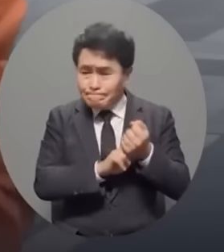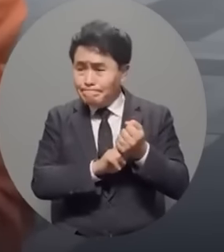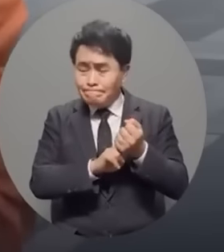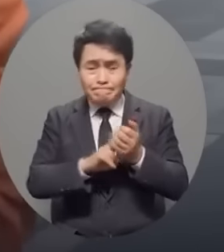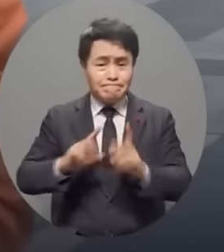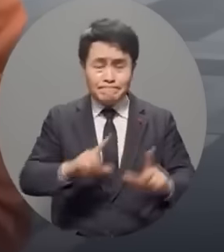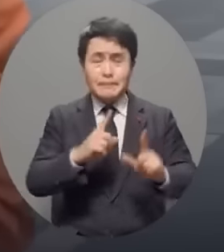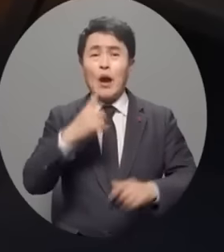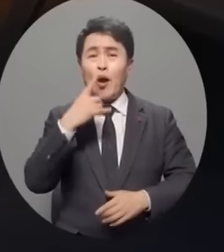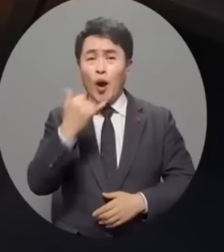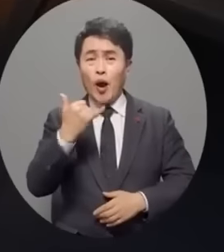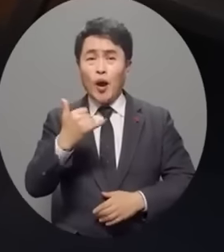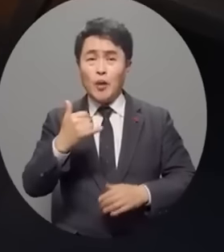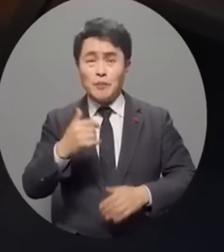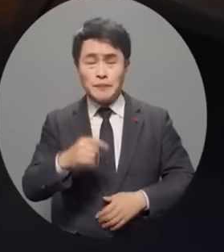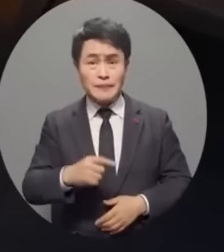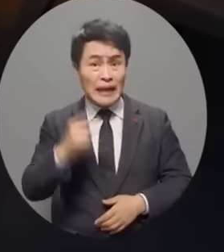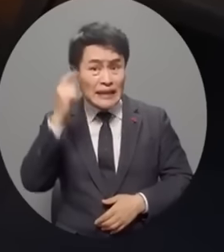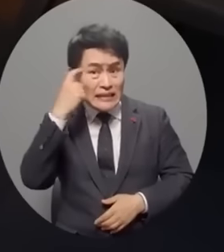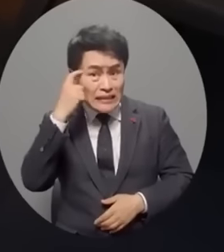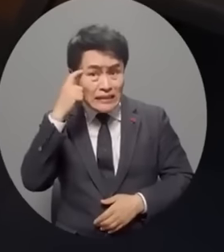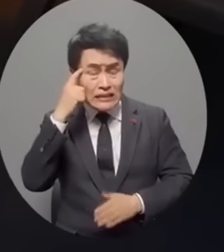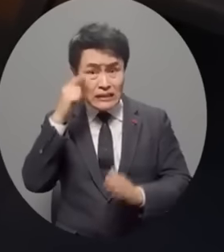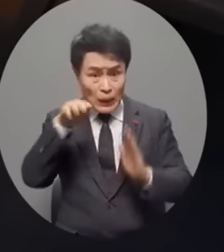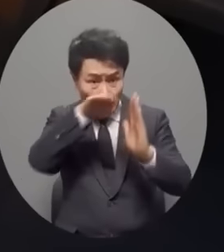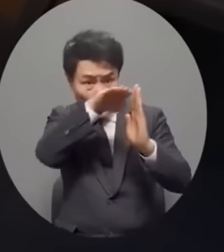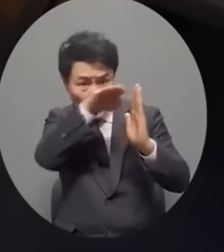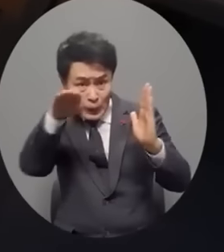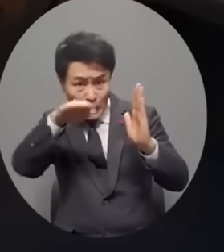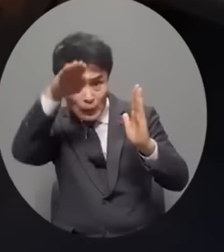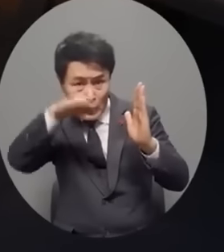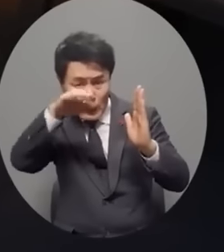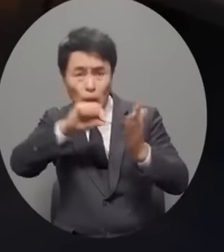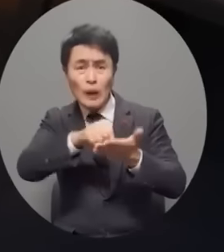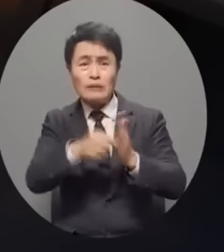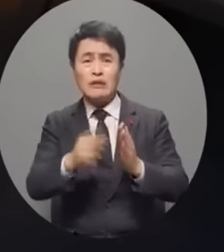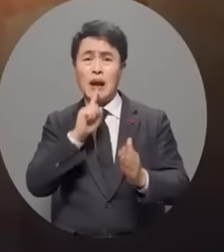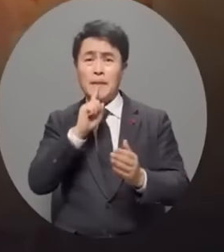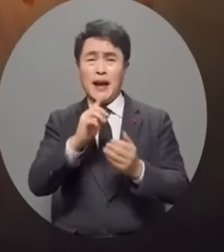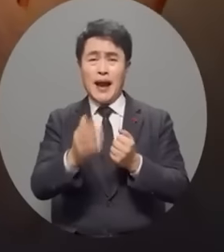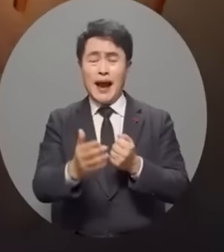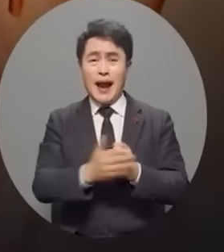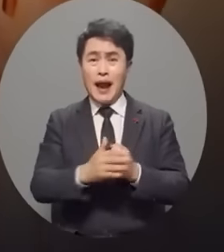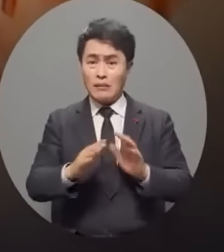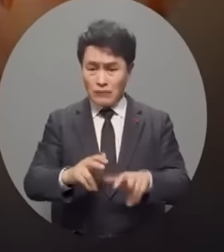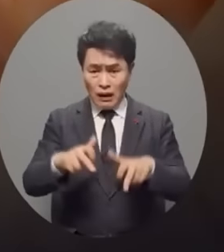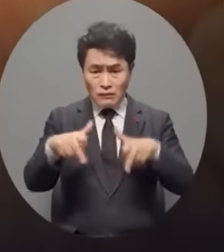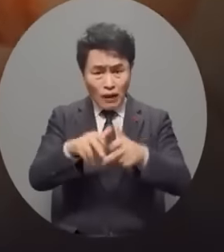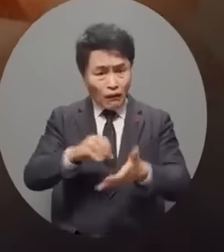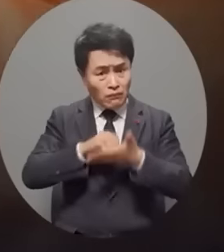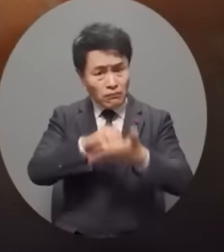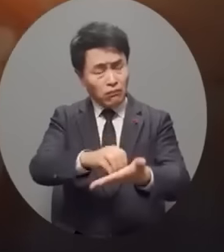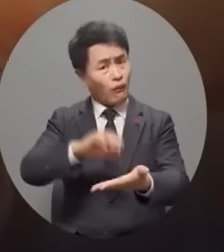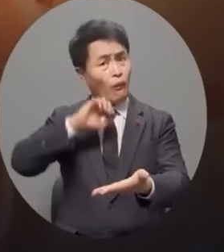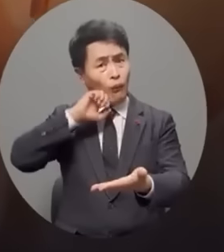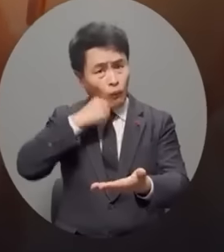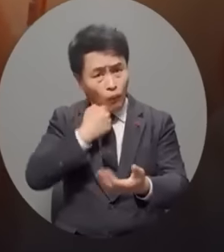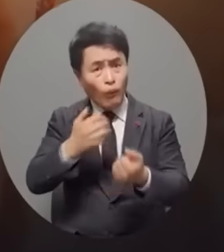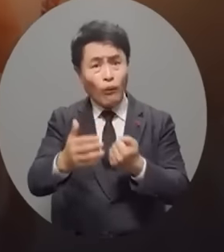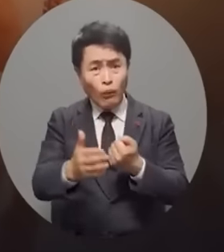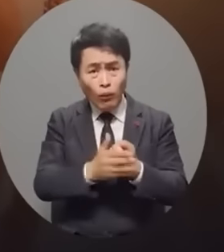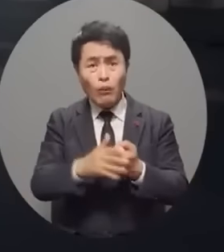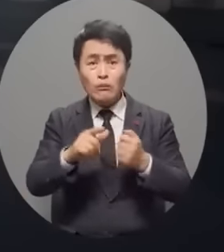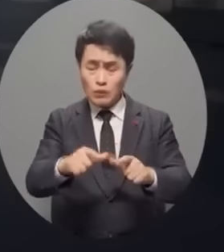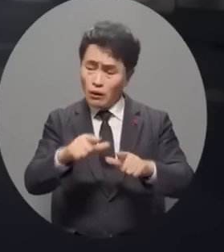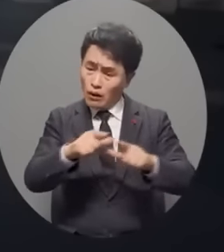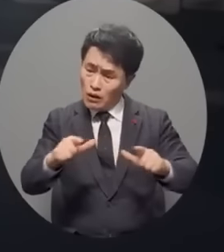엄마들이 이 경계선 지능인이라는 거에 대해서. 왜냐하면 장애 등록도 하기 어렵고 그렇다고 일반